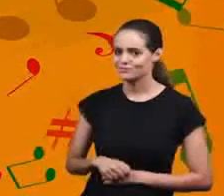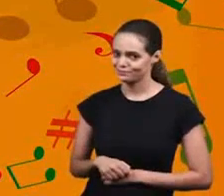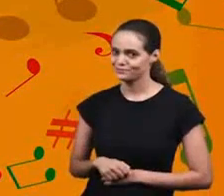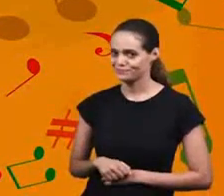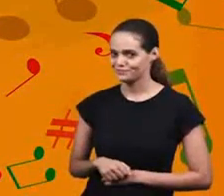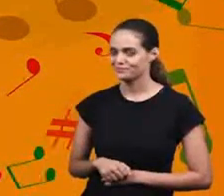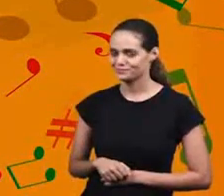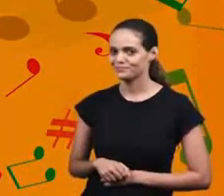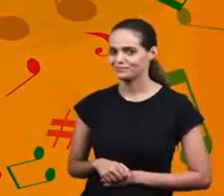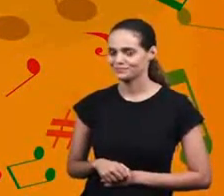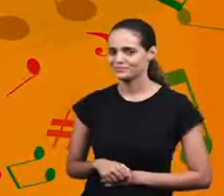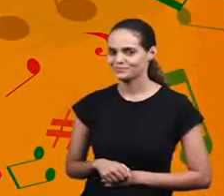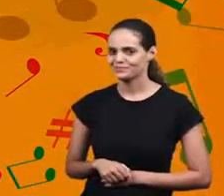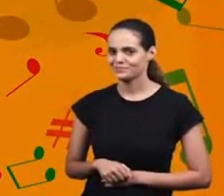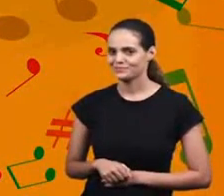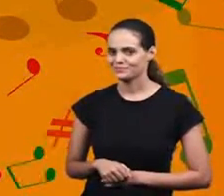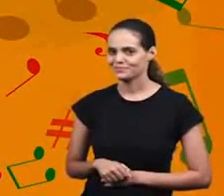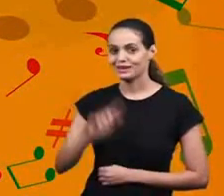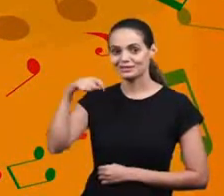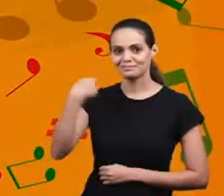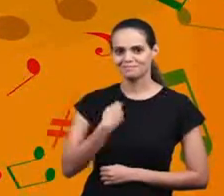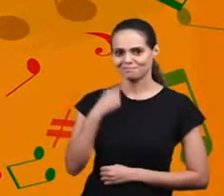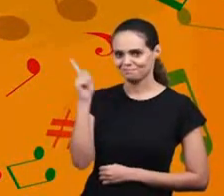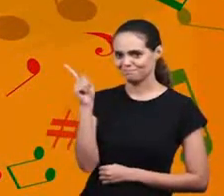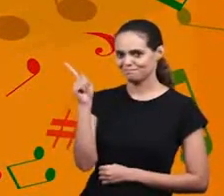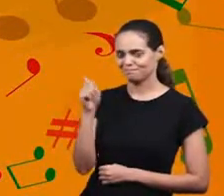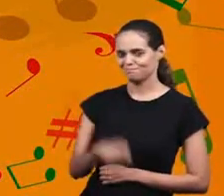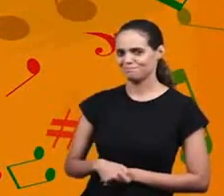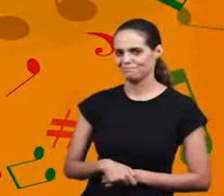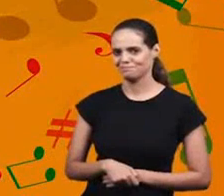Daniel, 3 Jahre alt.